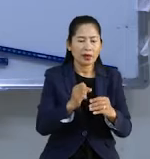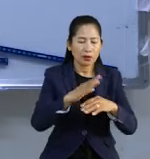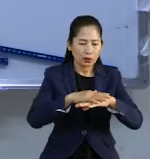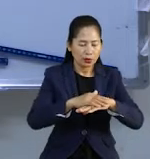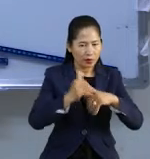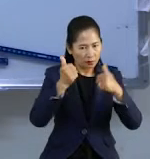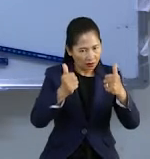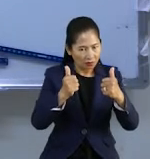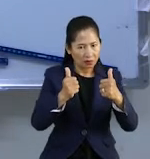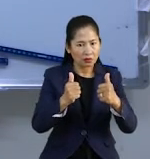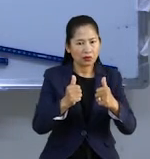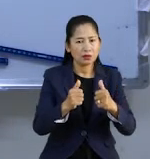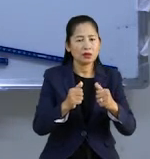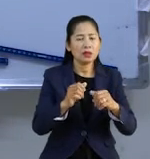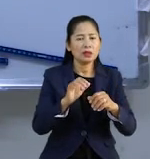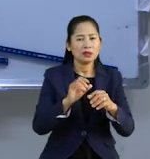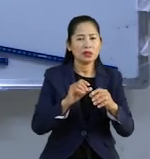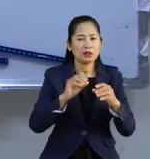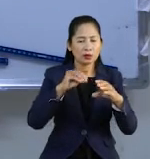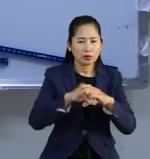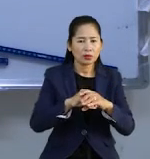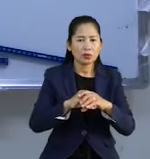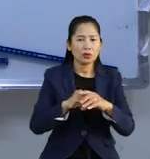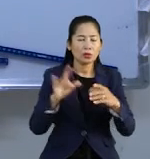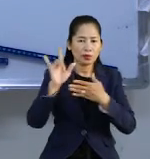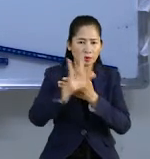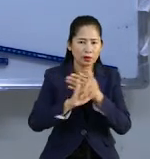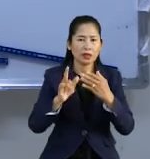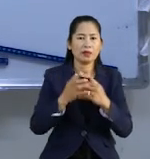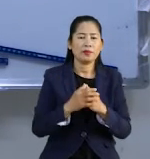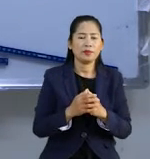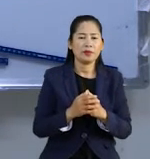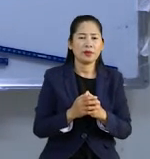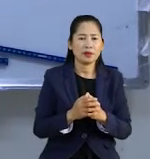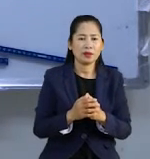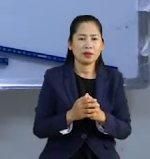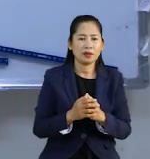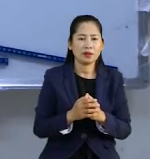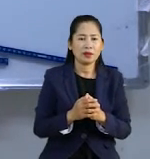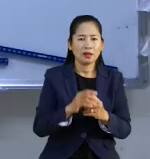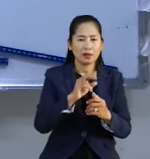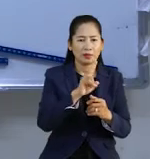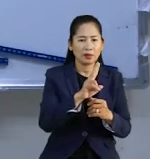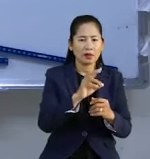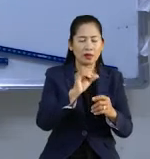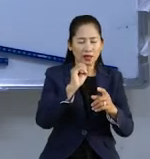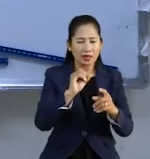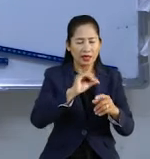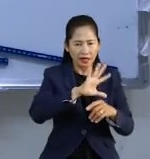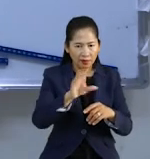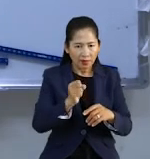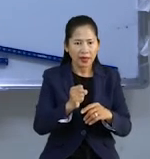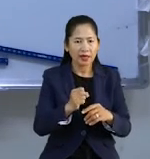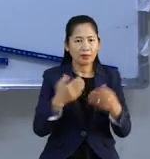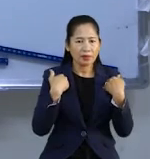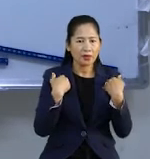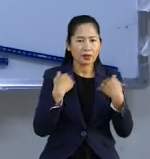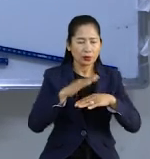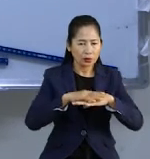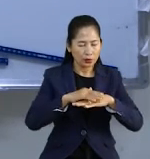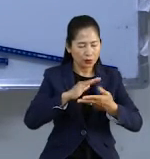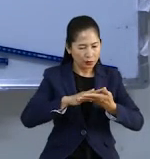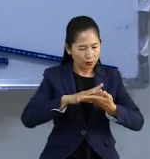เพียบหล่อเจียงและนอมโจลปีบอร์เตติปีและขมายเมียนกุ